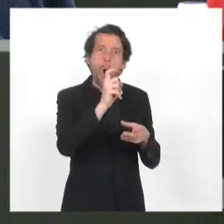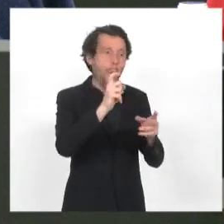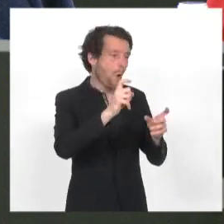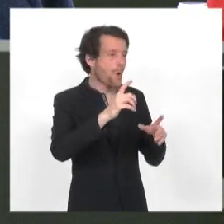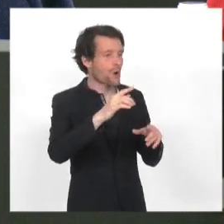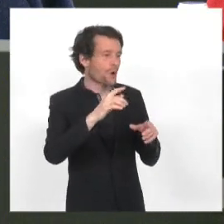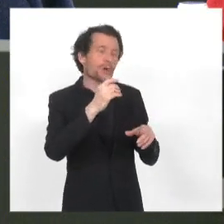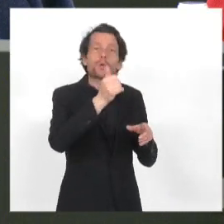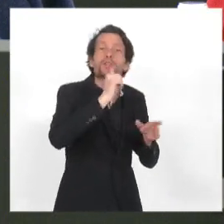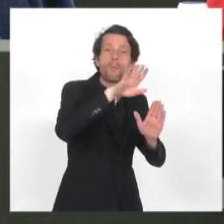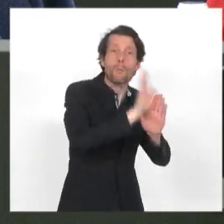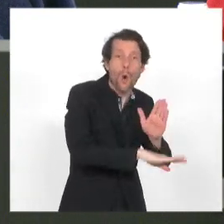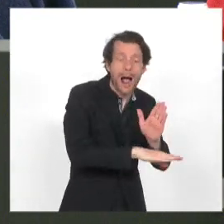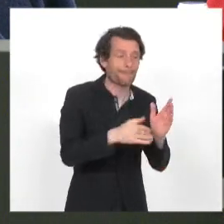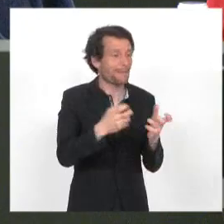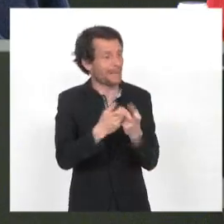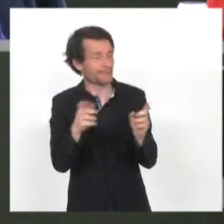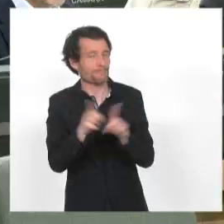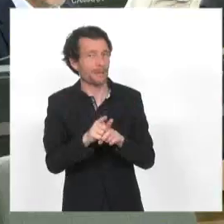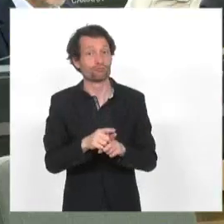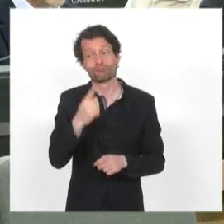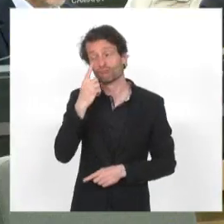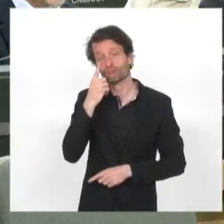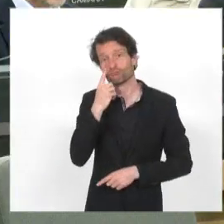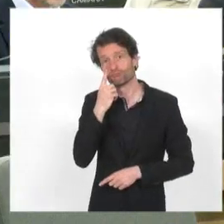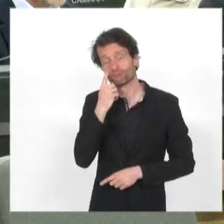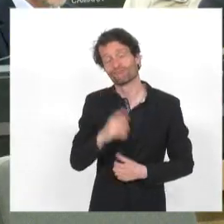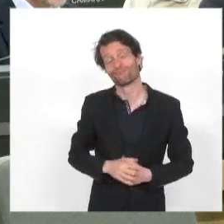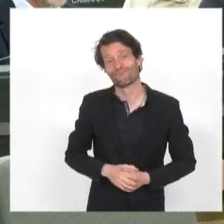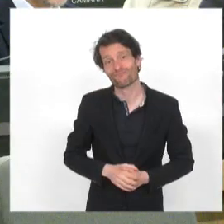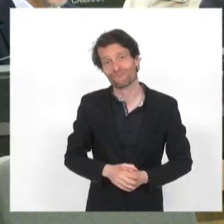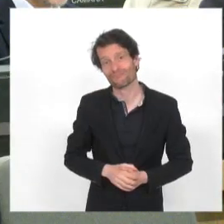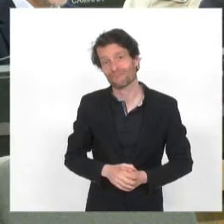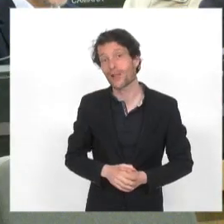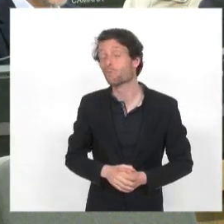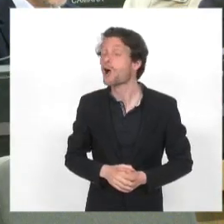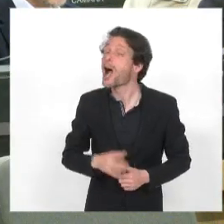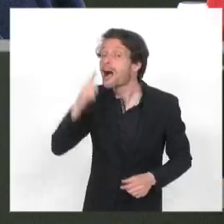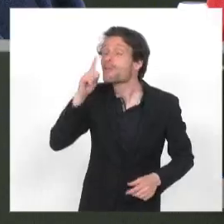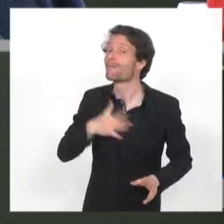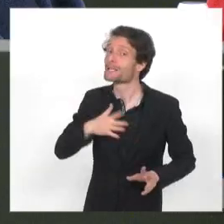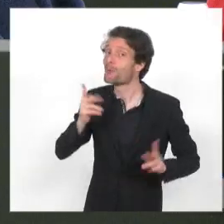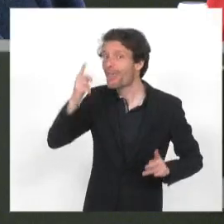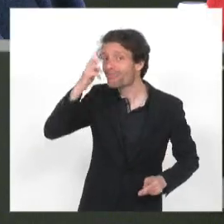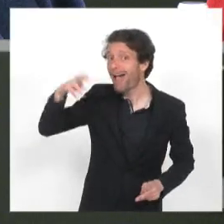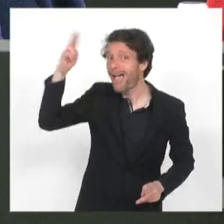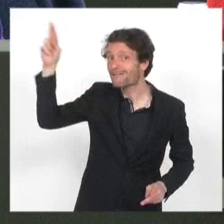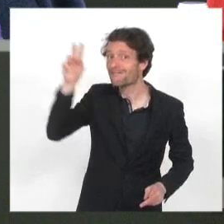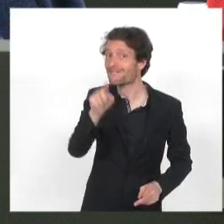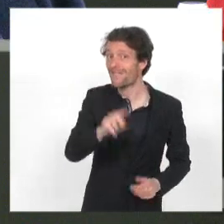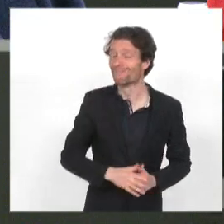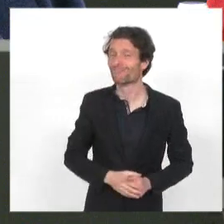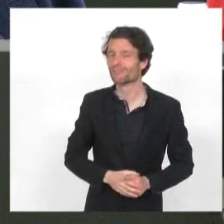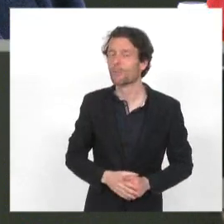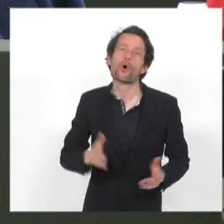l'eau dans un contexte de raréfaction de la ressource. Est-ce que ce ne serait pas peut-être un doux rêve ? Alors vous connaissez